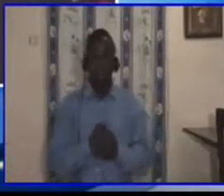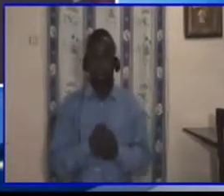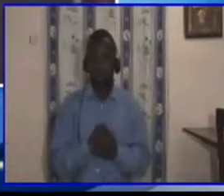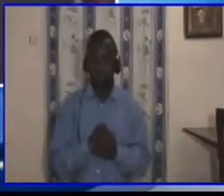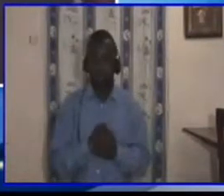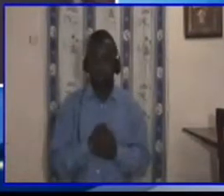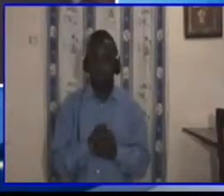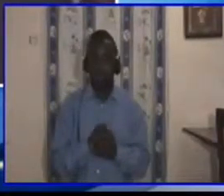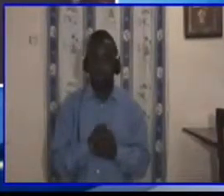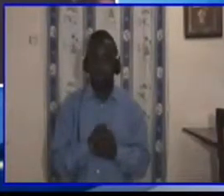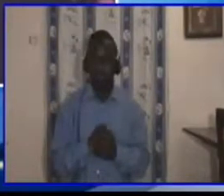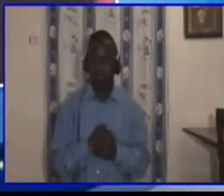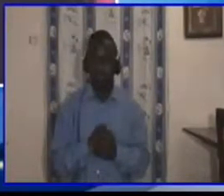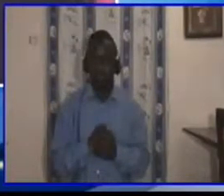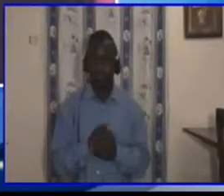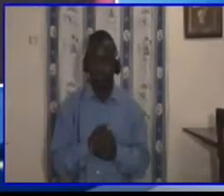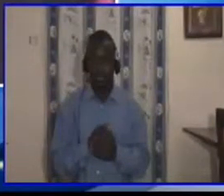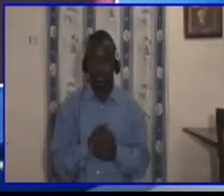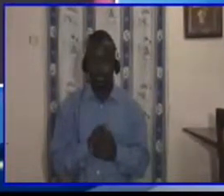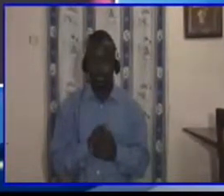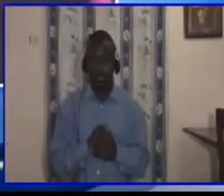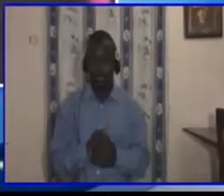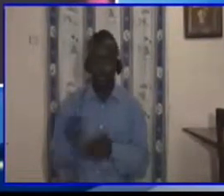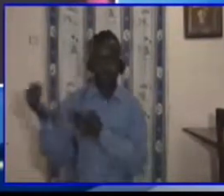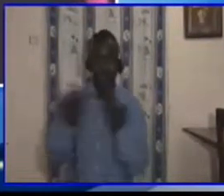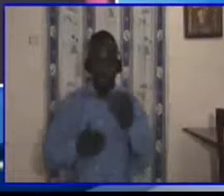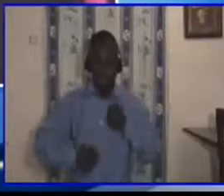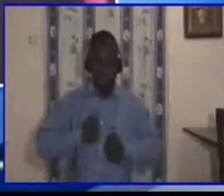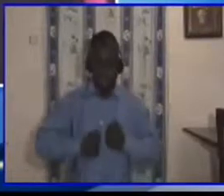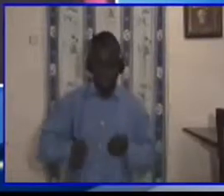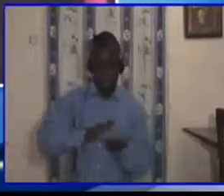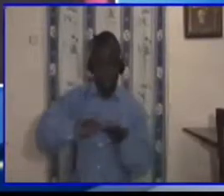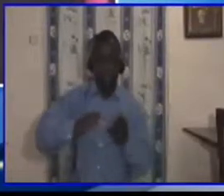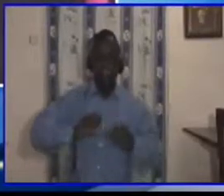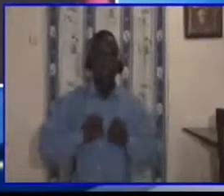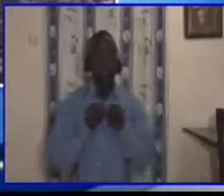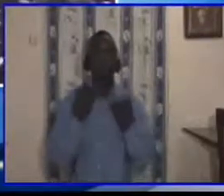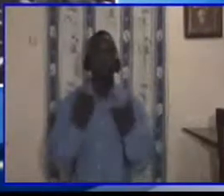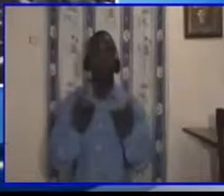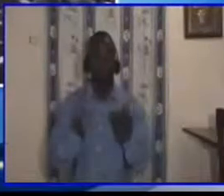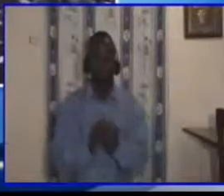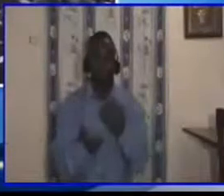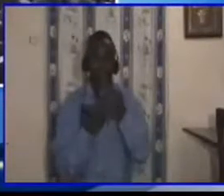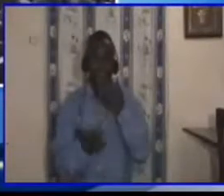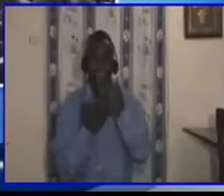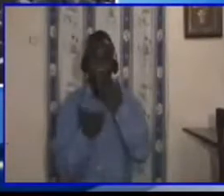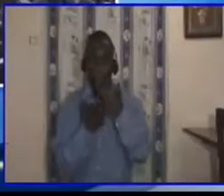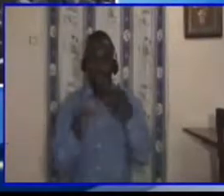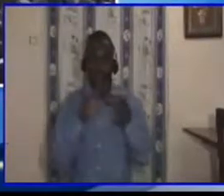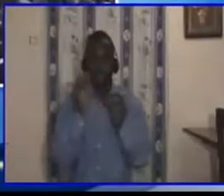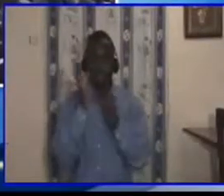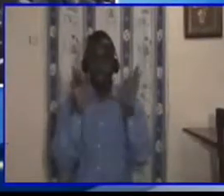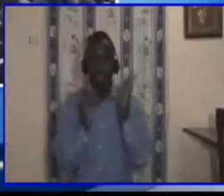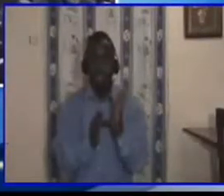spersi sopra i contaminati li santifica purificandoli nella carne quanto più